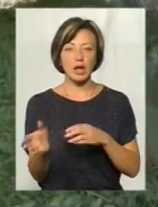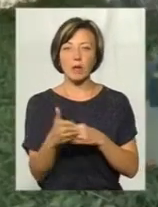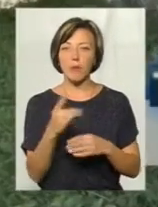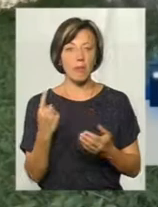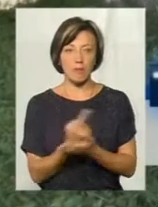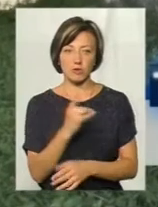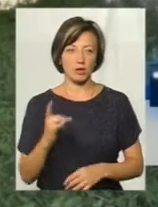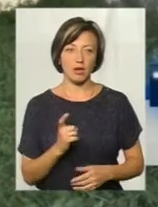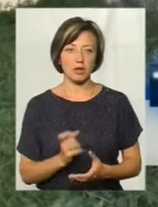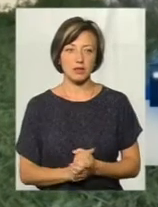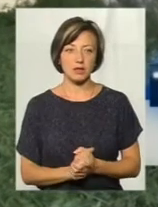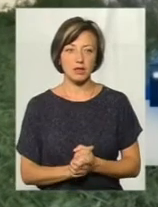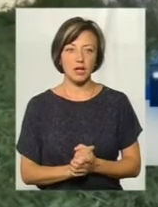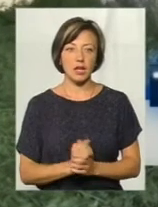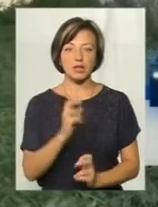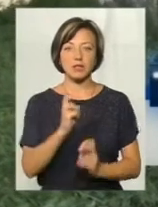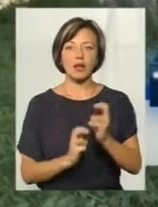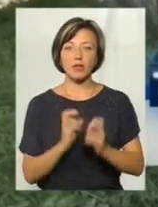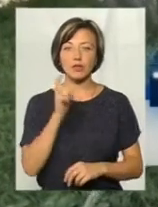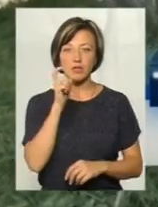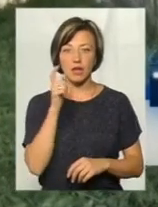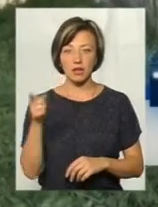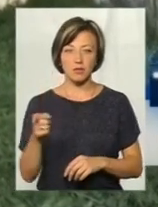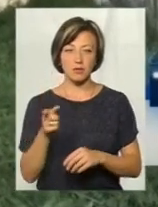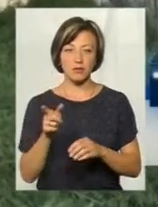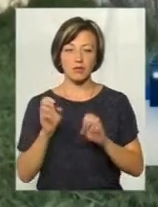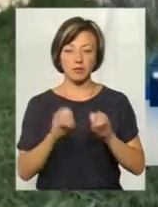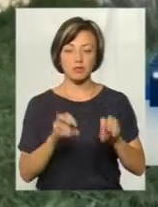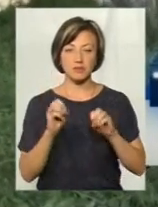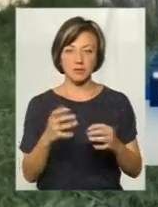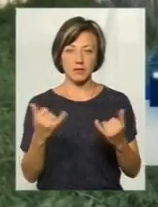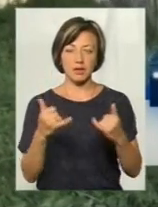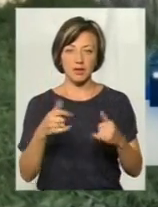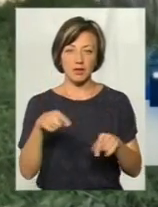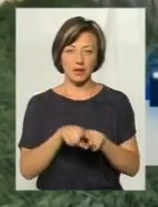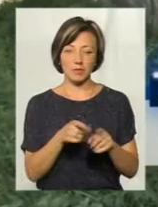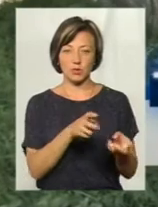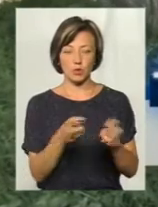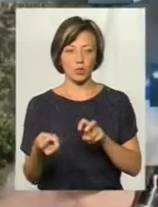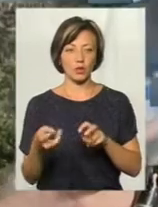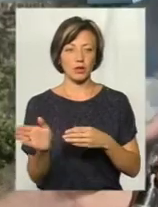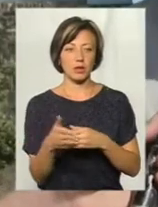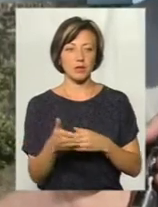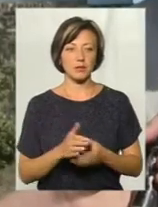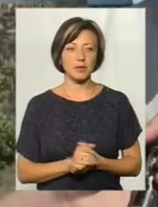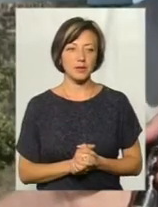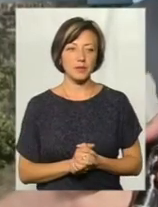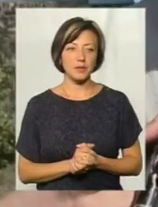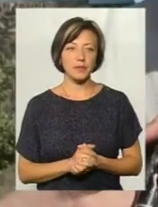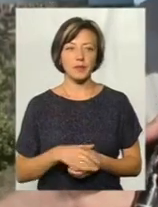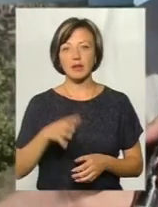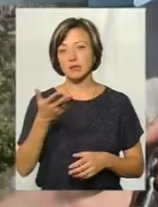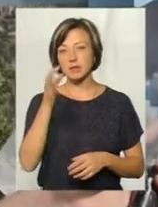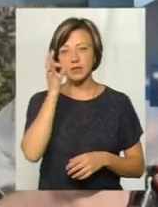вперше. Чистять завод сахарний і то пускають. То тоді вона дохне, риба. Чисток завода